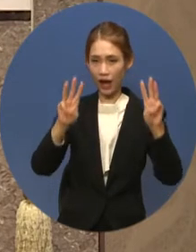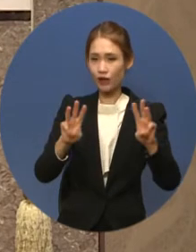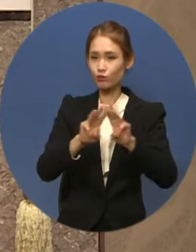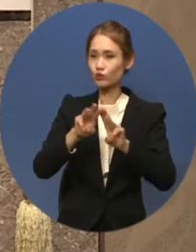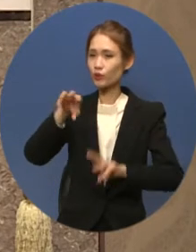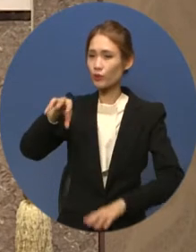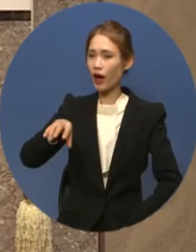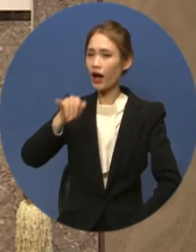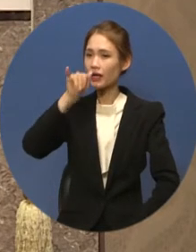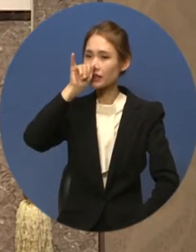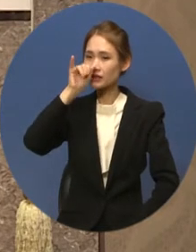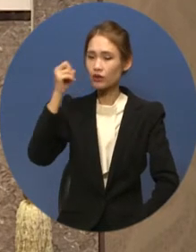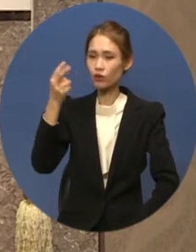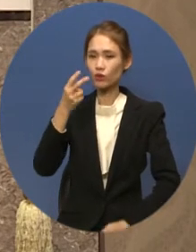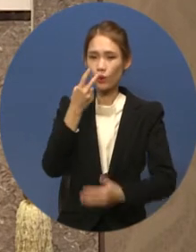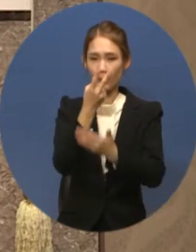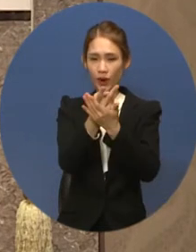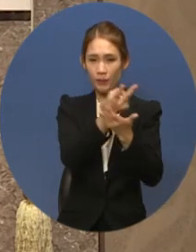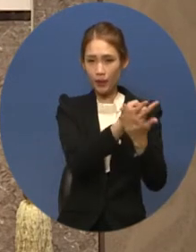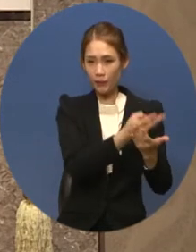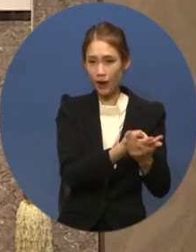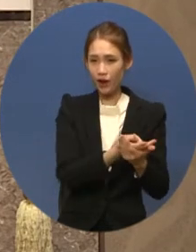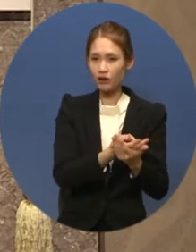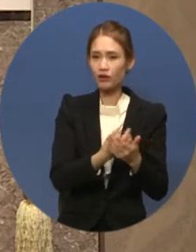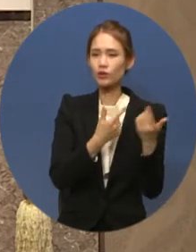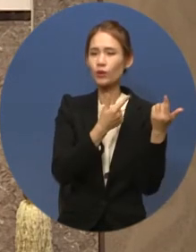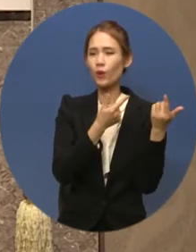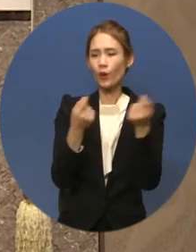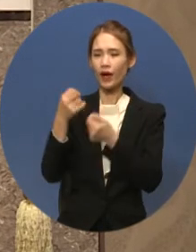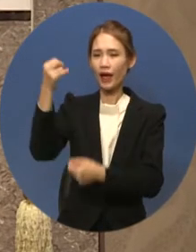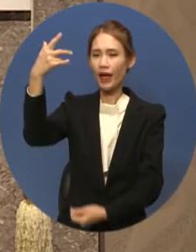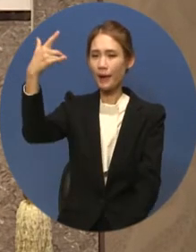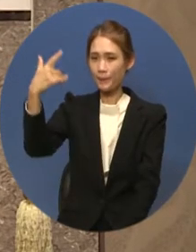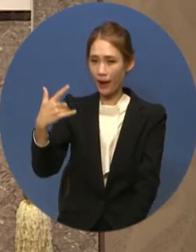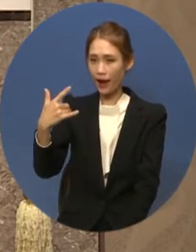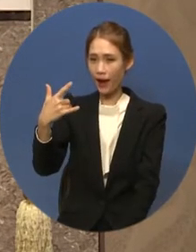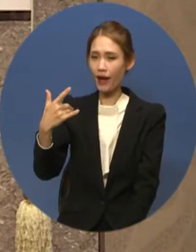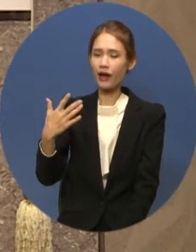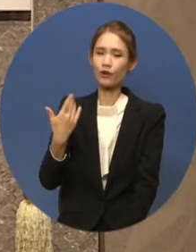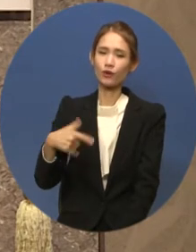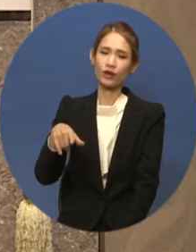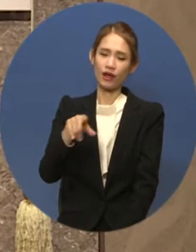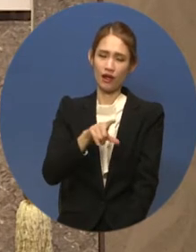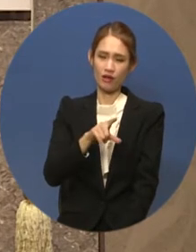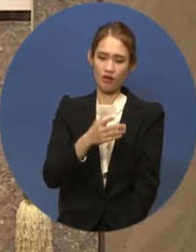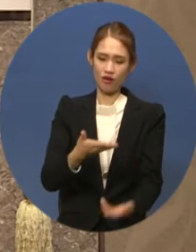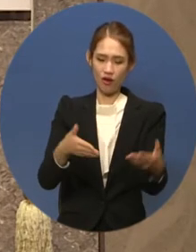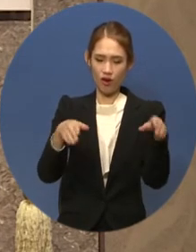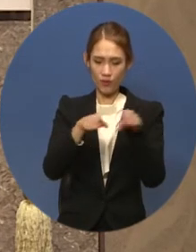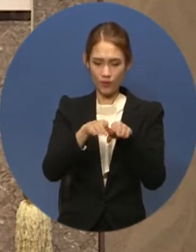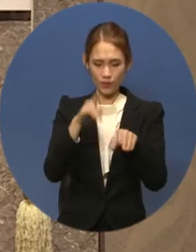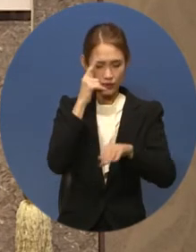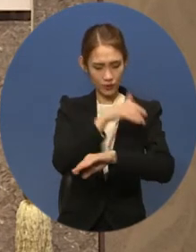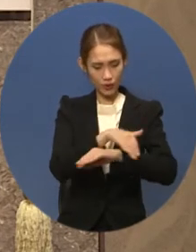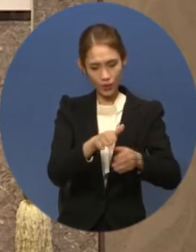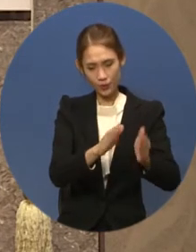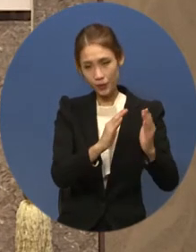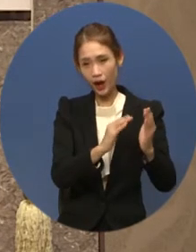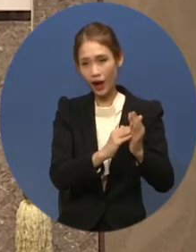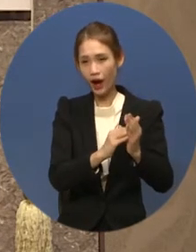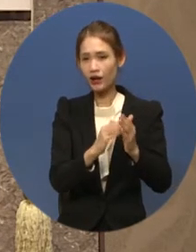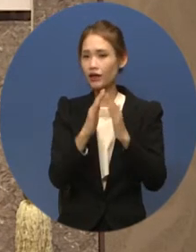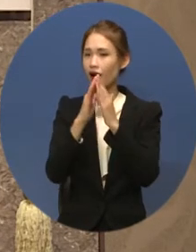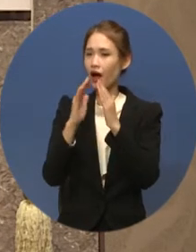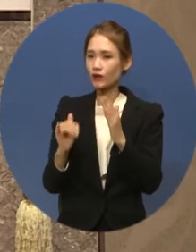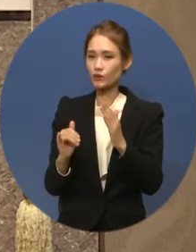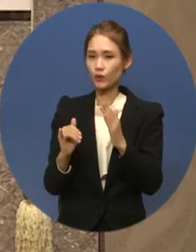안쪽에 있는 배드 에도 동일하게 햇볕이 들어 올 수 있도록 건물 구조를 설계하게 되었구요 아 또 가족들이